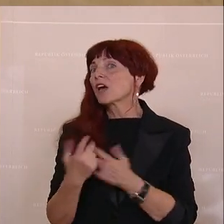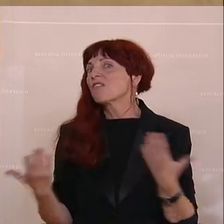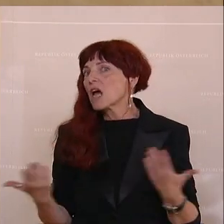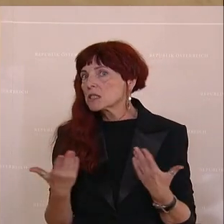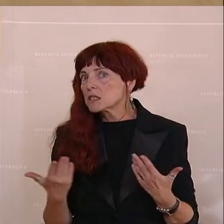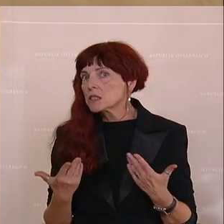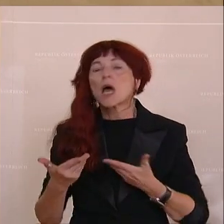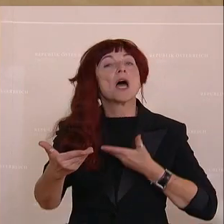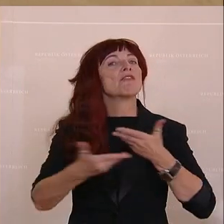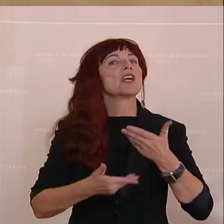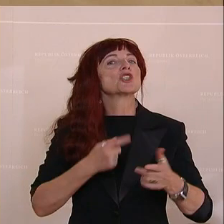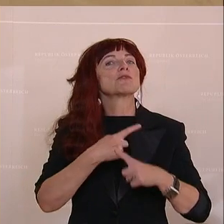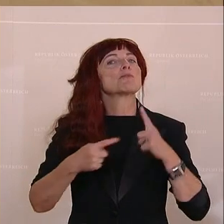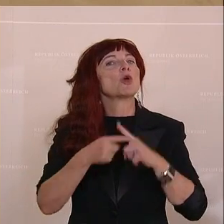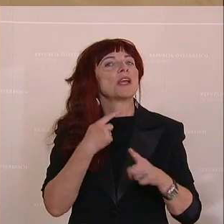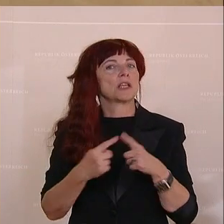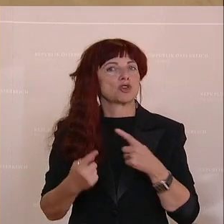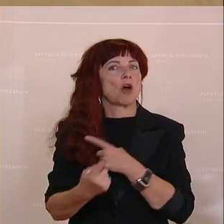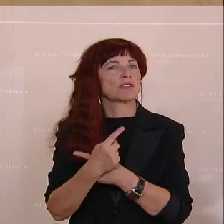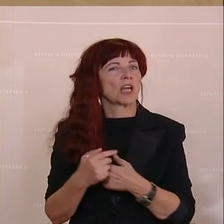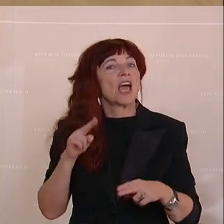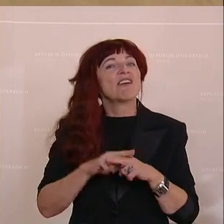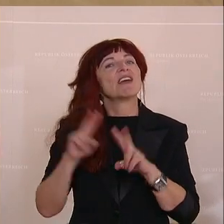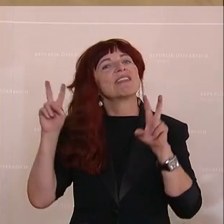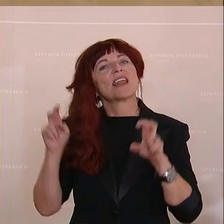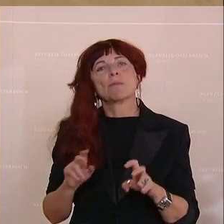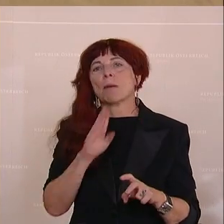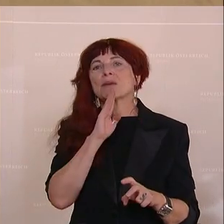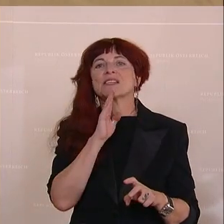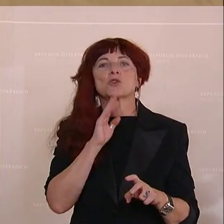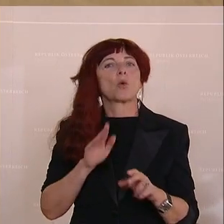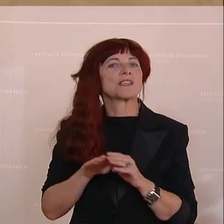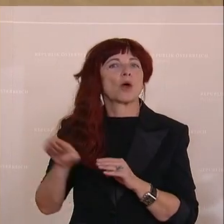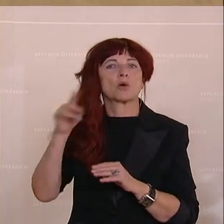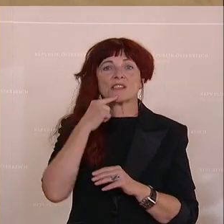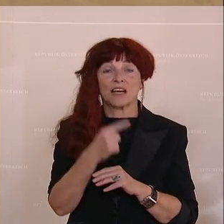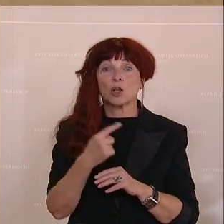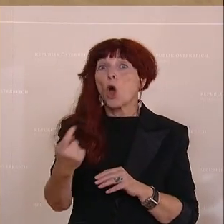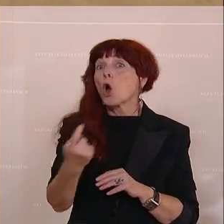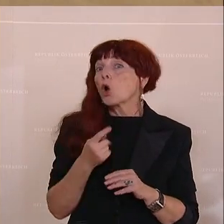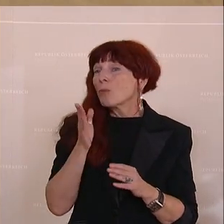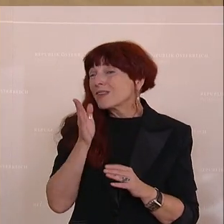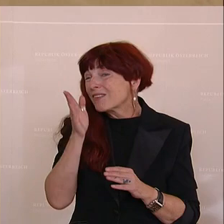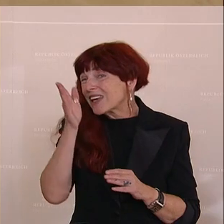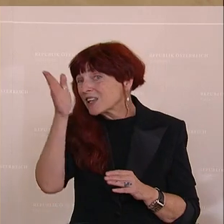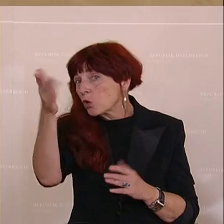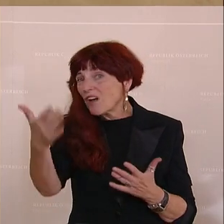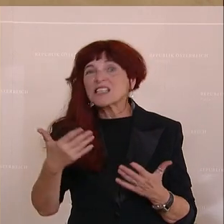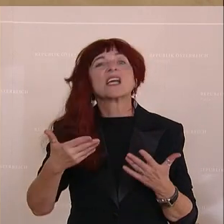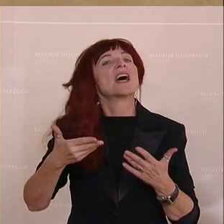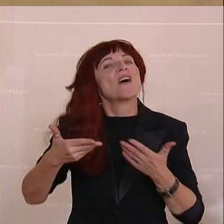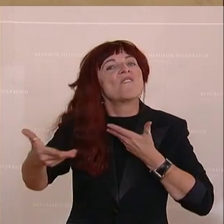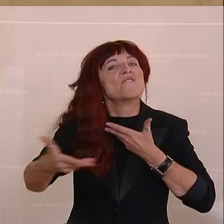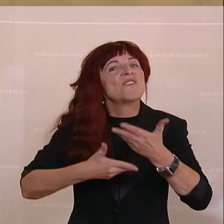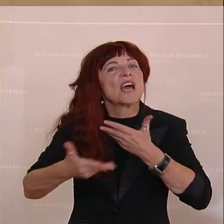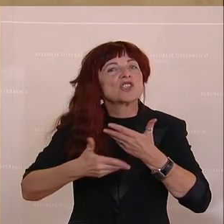wird sehr oft ausgeblendet, wenn es um die Frage von Pensionserhöhungen geht. Wir gehen nämlich in Richtung einer ziemlichen Wirtschaftskrise und da geht es auch darum,